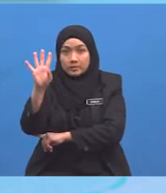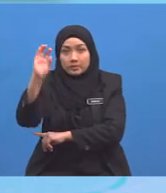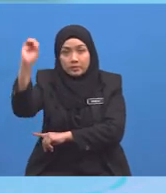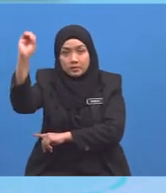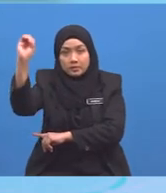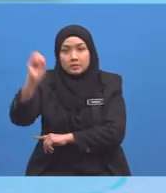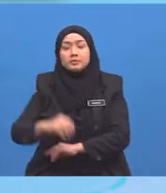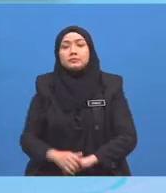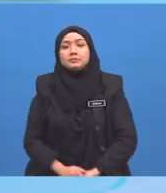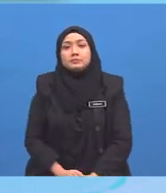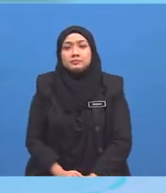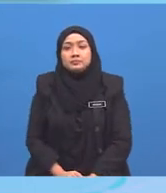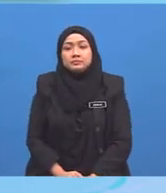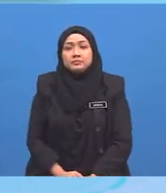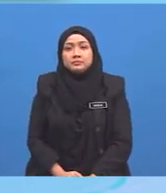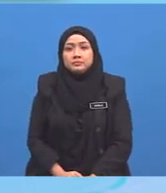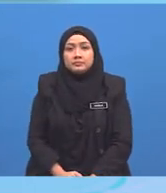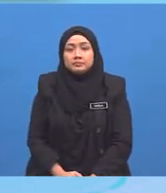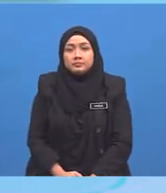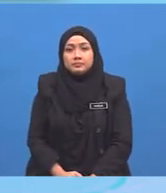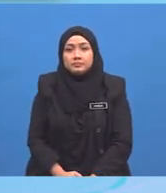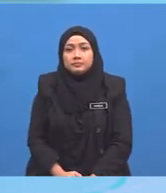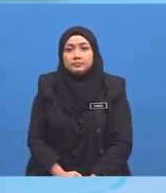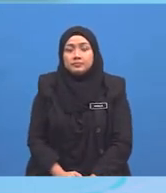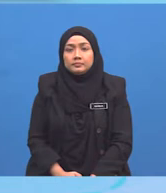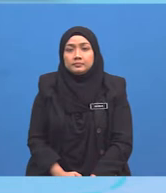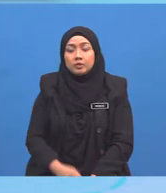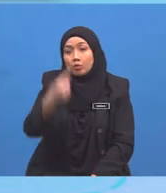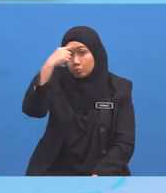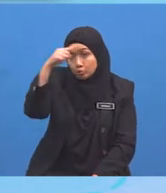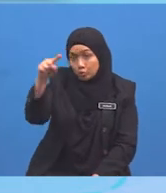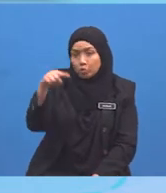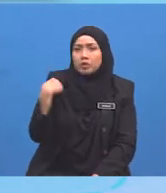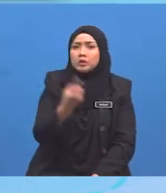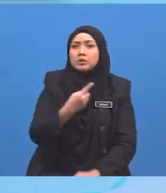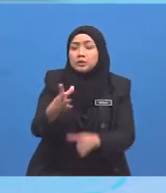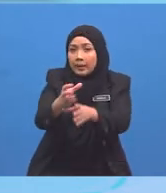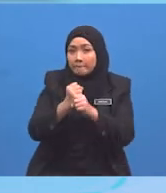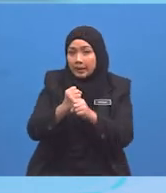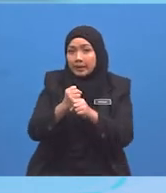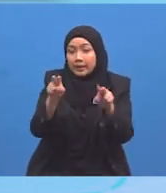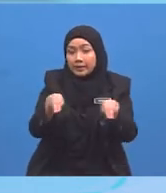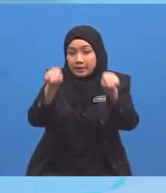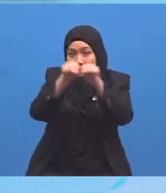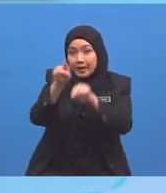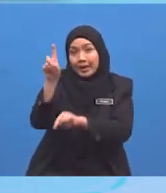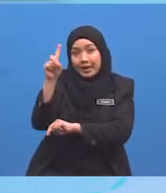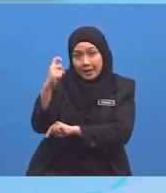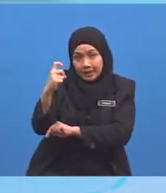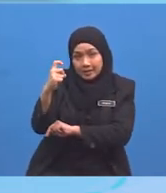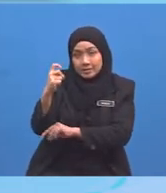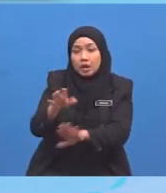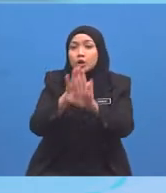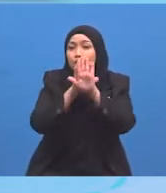144 darjah. Seterusnya, untuk mendapat nilai X, kita